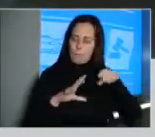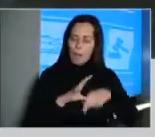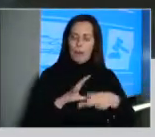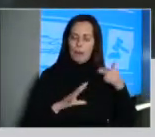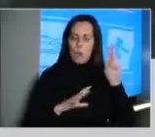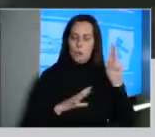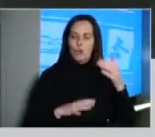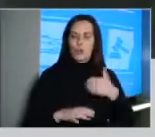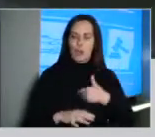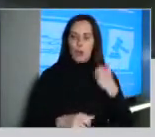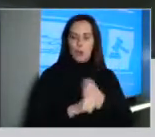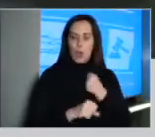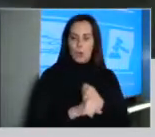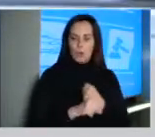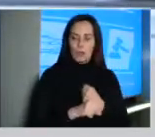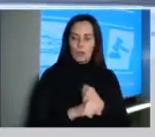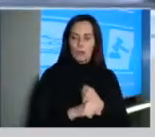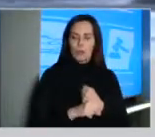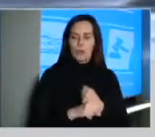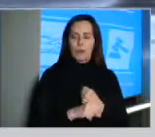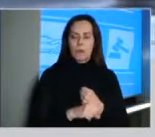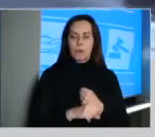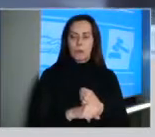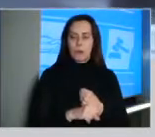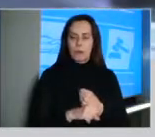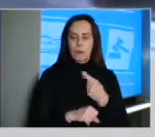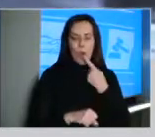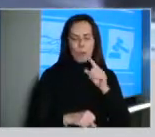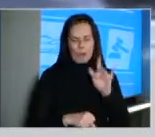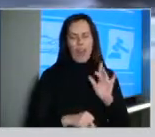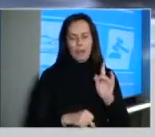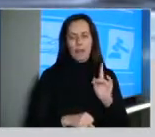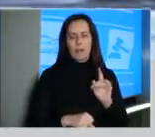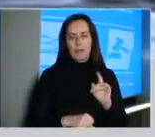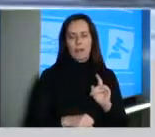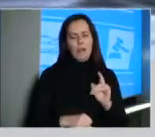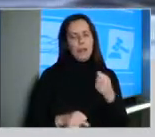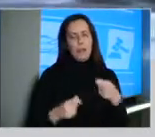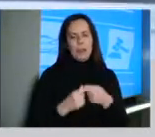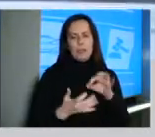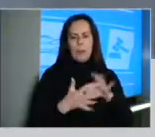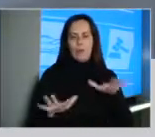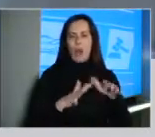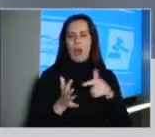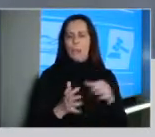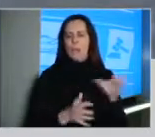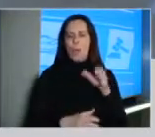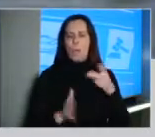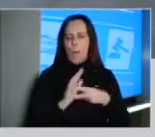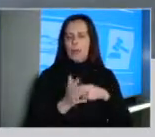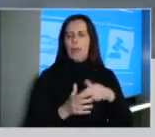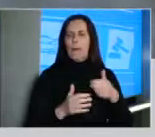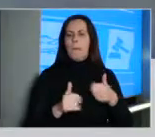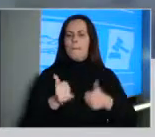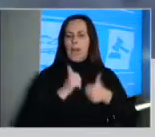יותר שאנחנו מנהלים על ואתה יודע, אני לא רוצה להגיד כנגד, כן. אבל בנוגע למשרדי הממשלה, מינויים פוליטיים, מכרזים